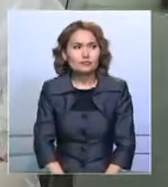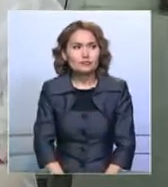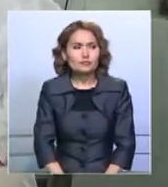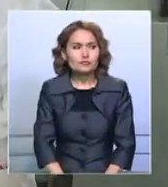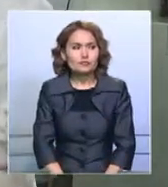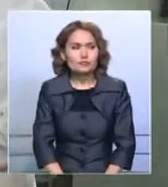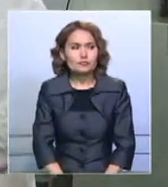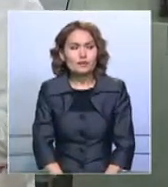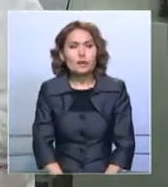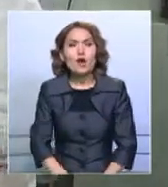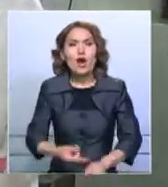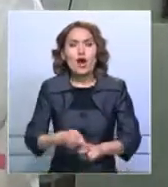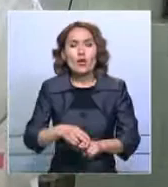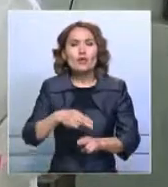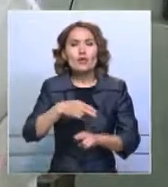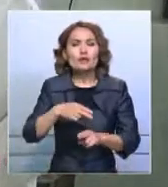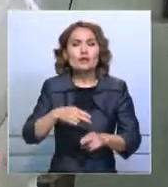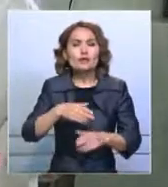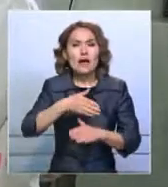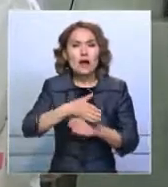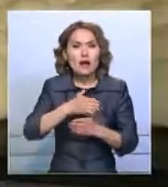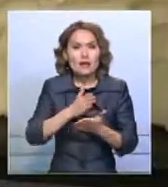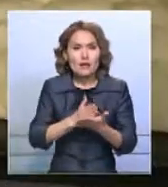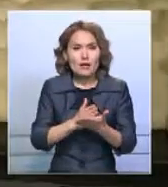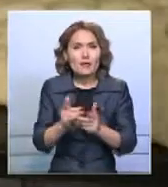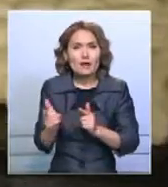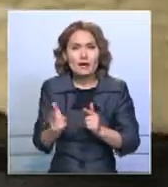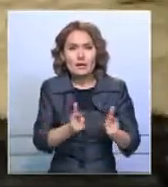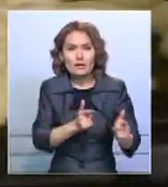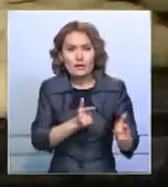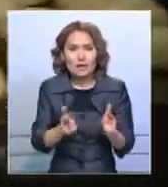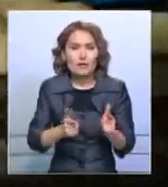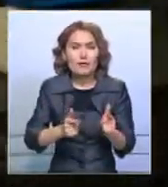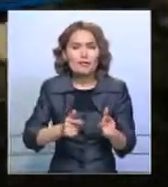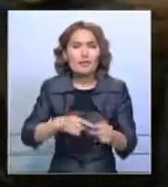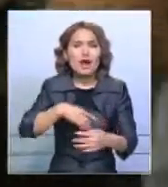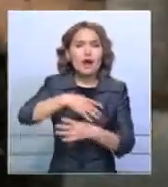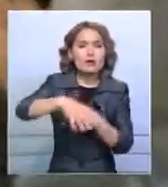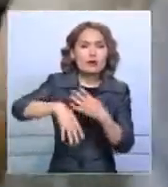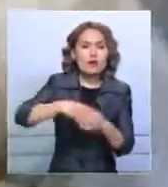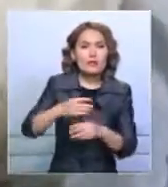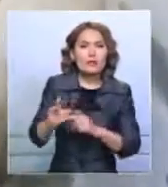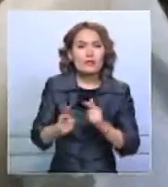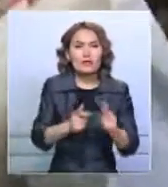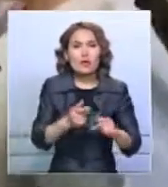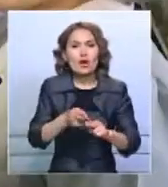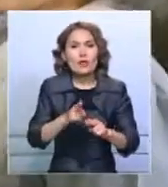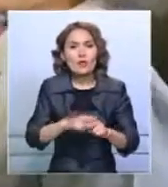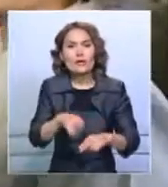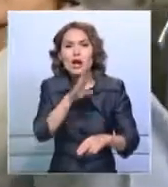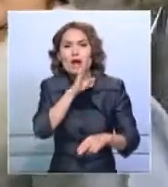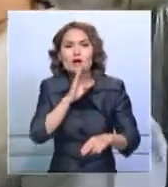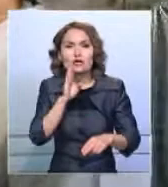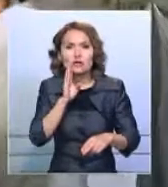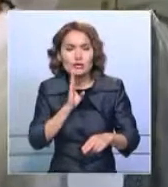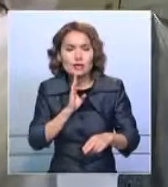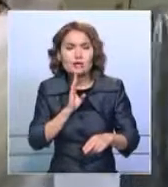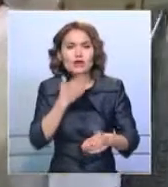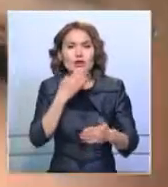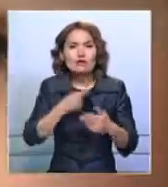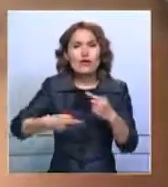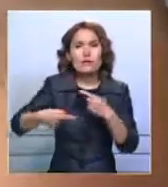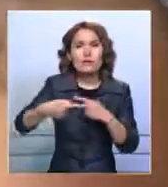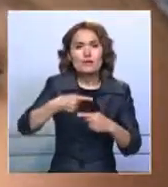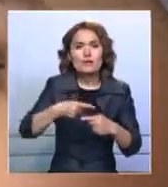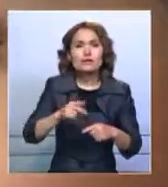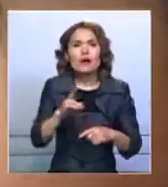Приготовление хлеба. Міне, осы жерде қамыр иленеді. Қамыр иленіп жатқанда Фарангиз Ахметова наубайхананы қалай ашқаны жайында әңгімелеп